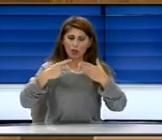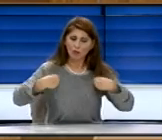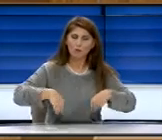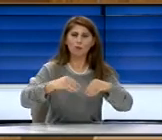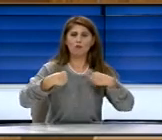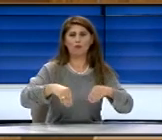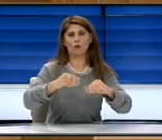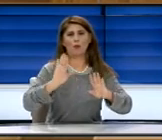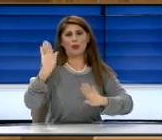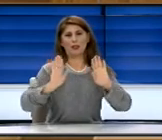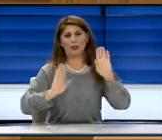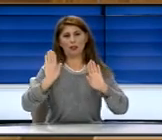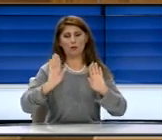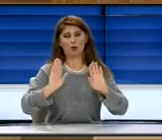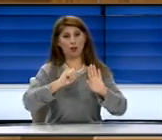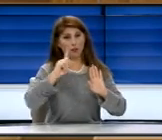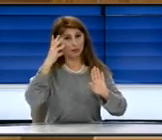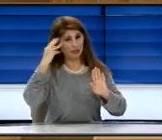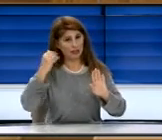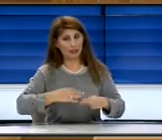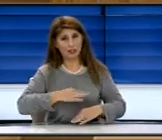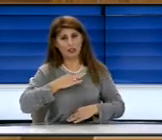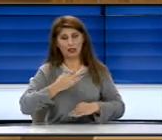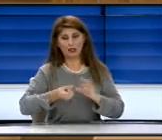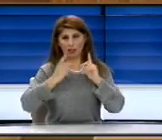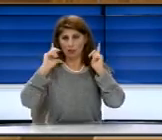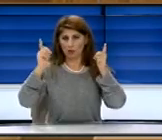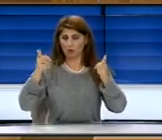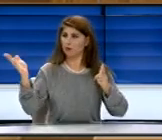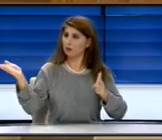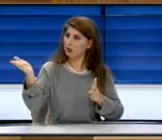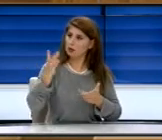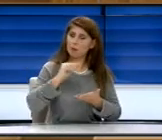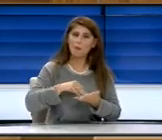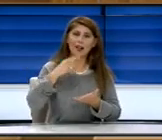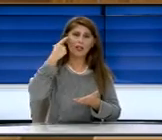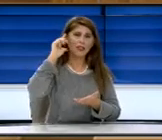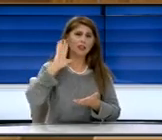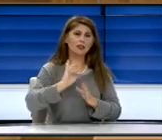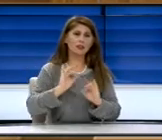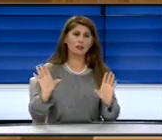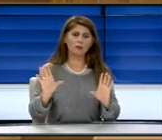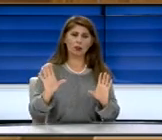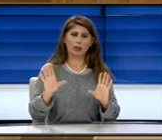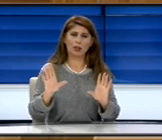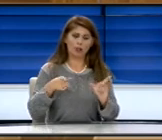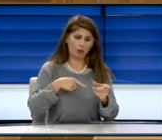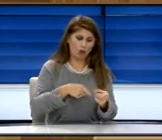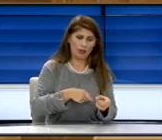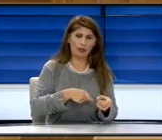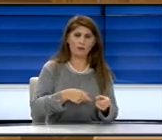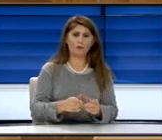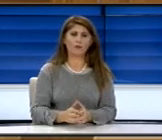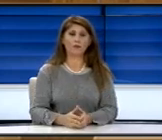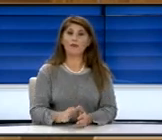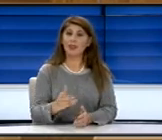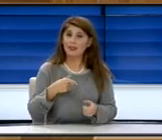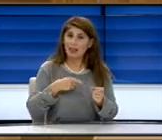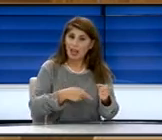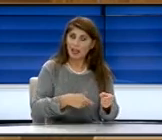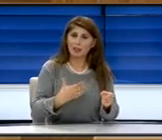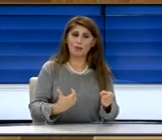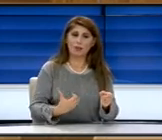πληστηριασμούς. Για να μην ξεχνιόμαστε, κύριε της Νέας Δημοκρατίας, που κι εσείς πάλι δεν ξέρατε τίποτα για το έγκλημα, γιατί έγκλημα